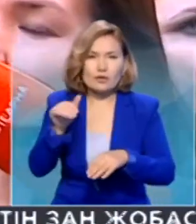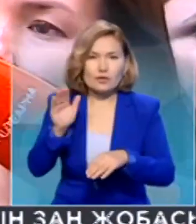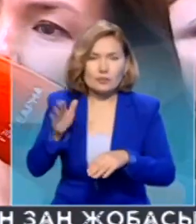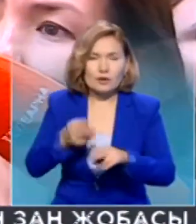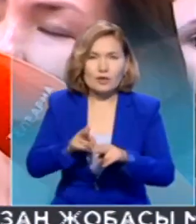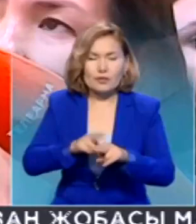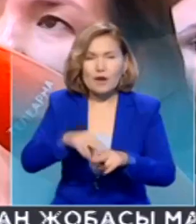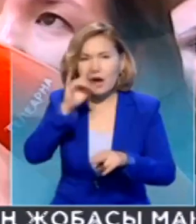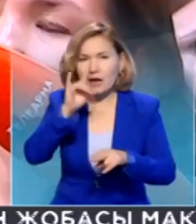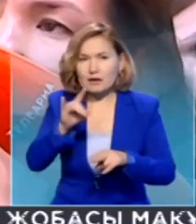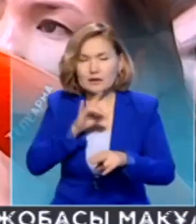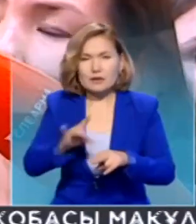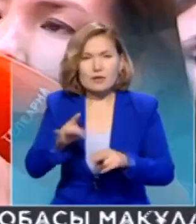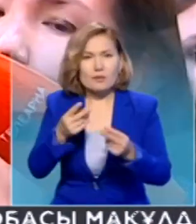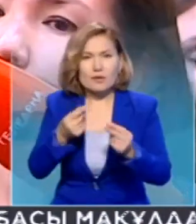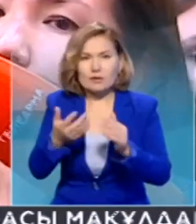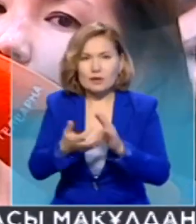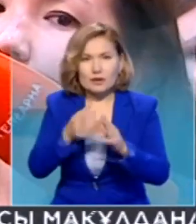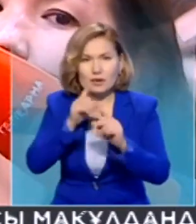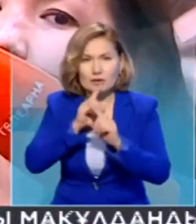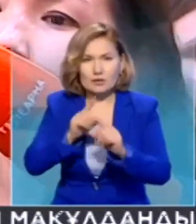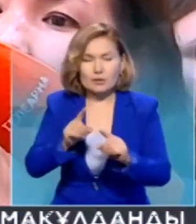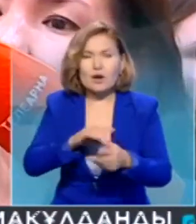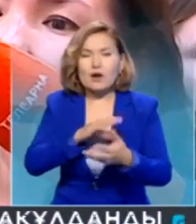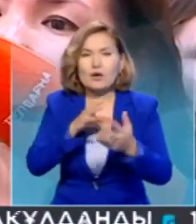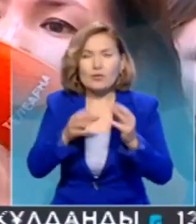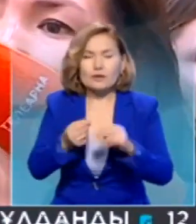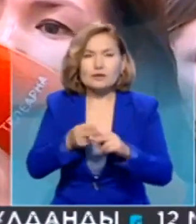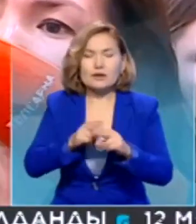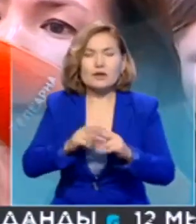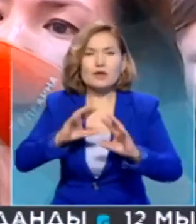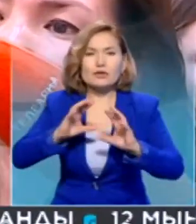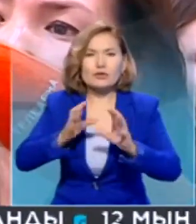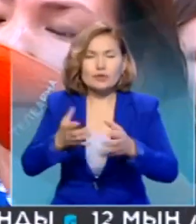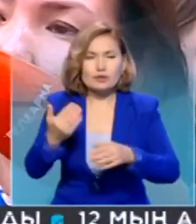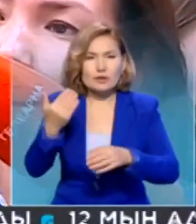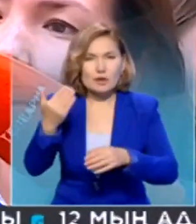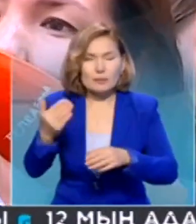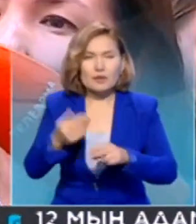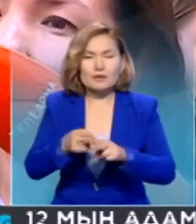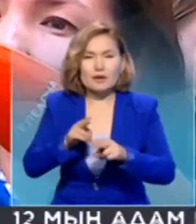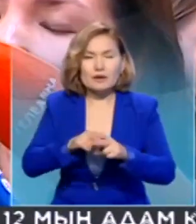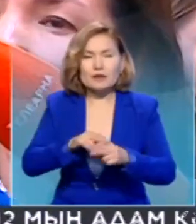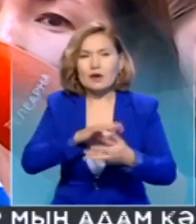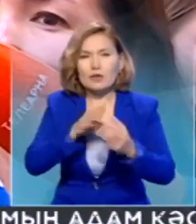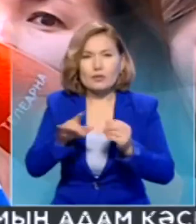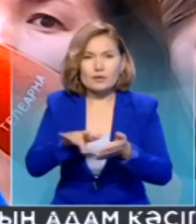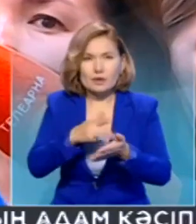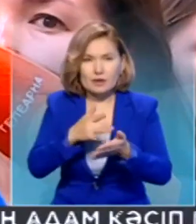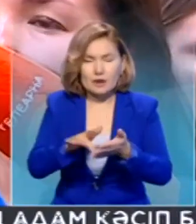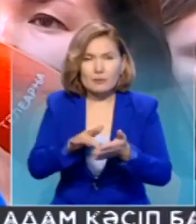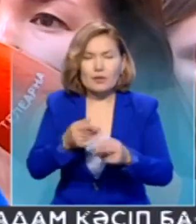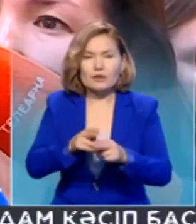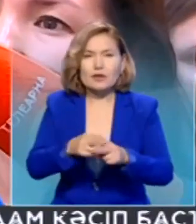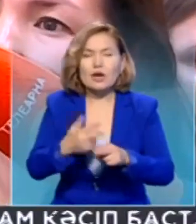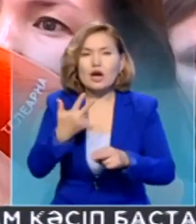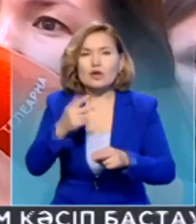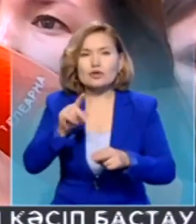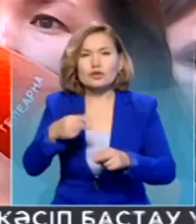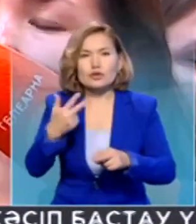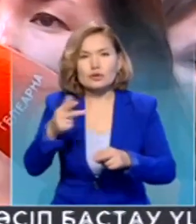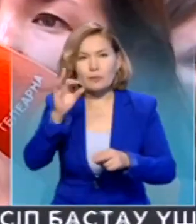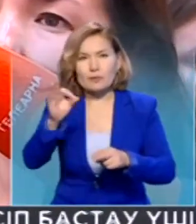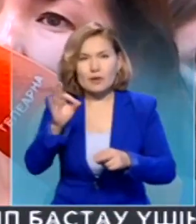бюджет тапшылығы жалпы егерде дүниежүзінің масштабымен қараса, ол түк емес 3-3% деген,